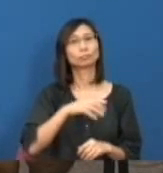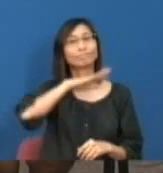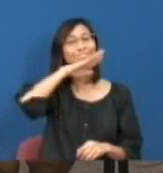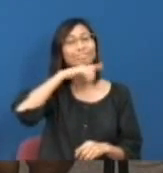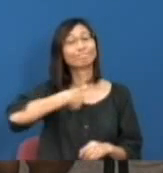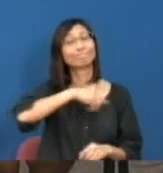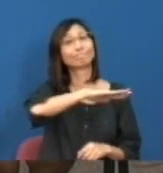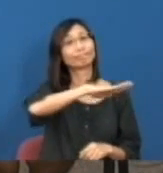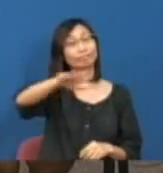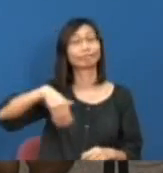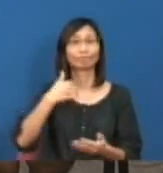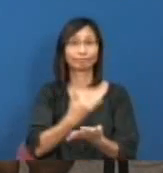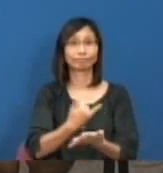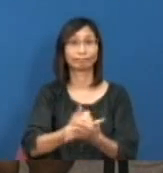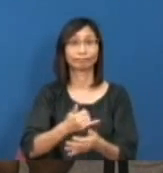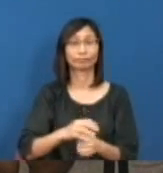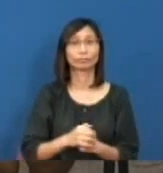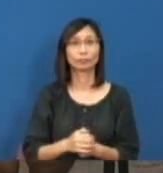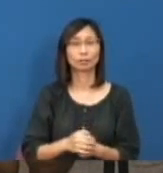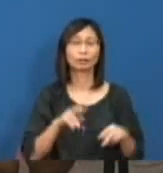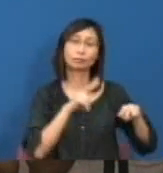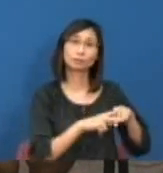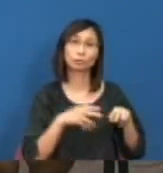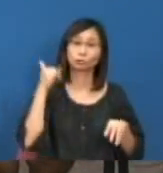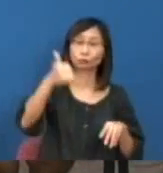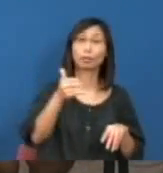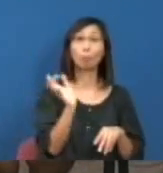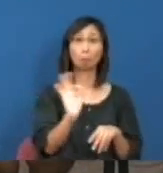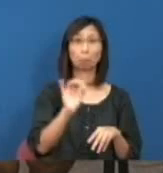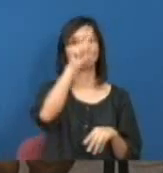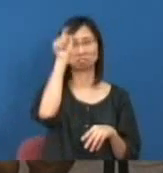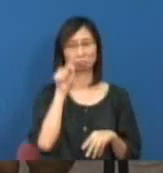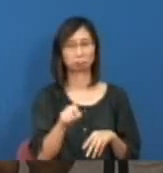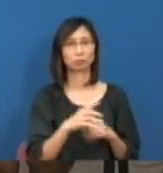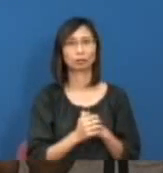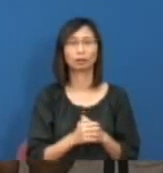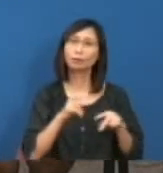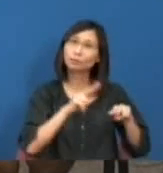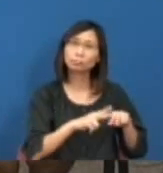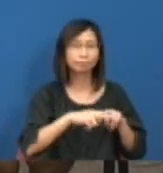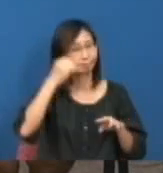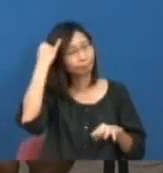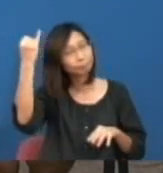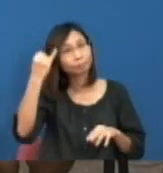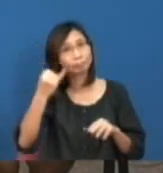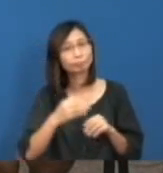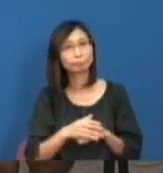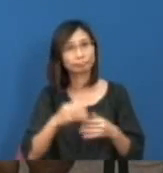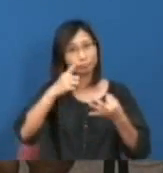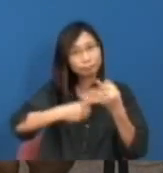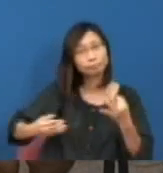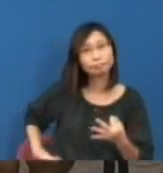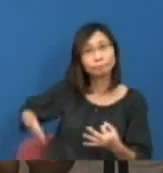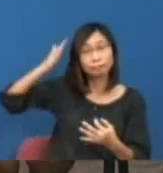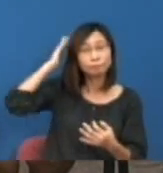共產黨不出嚟咧，解唔到，解釋唔到，係咪共產黨不認識到司徒華